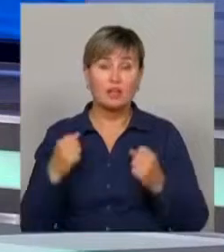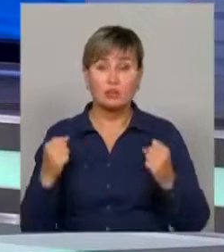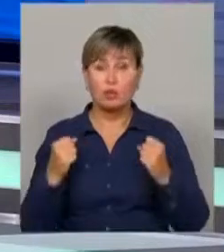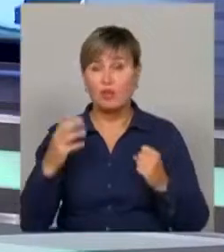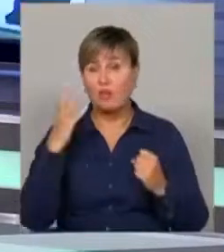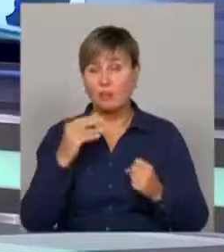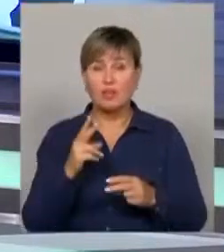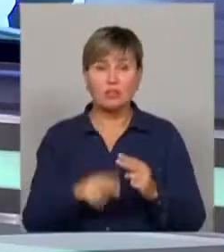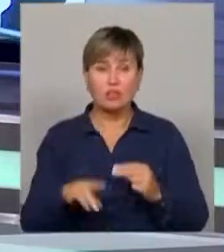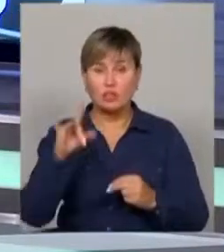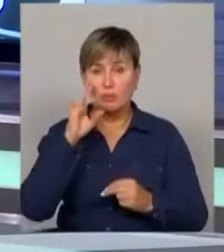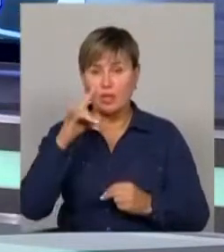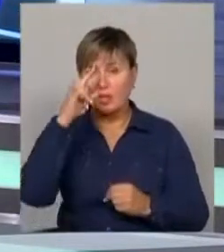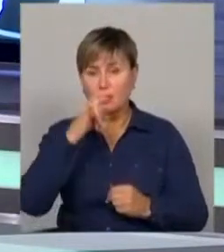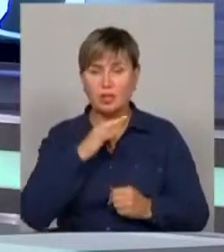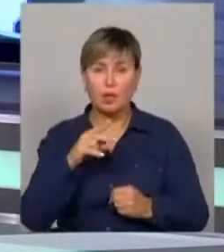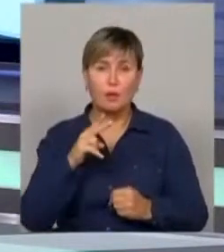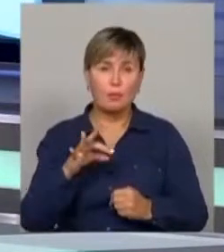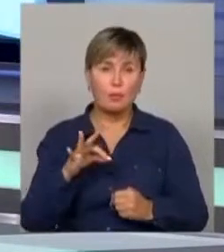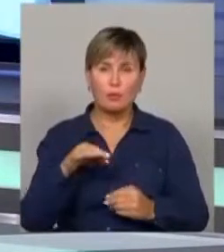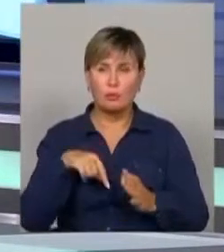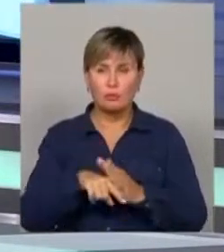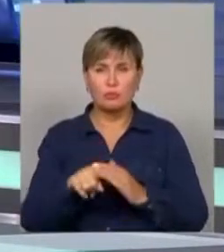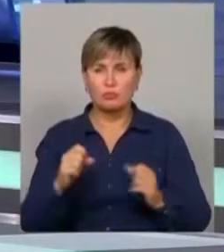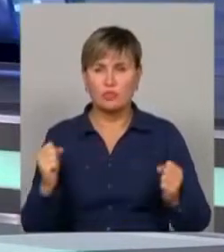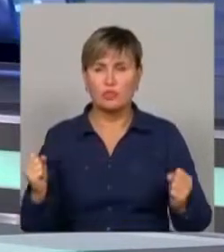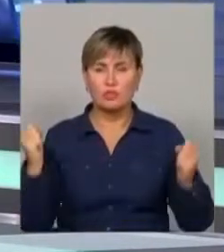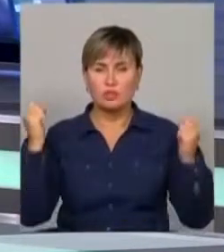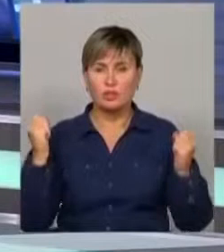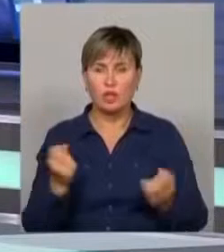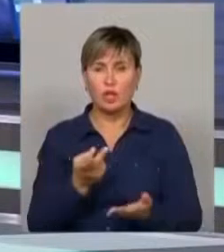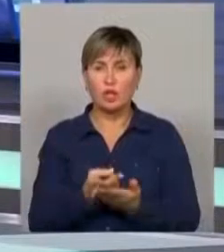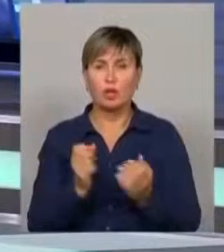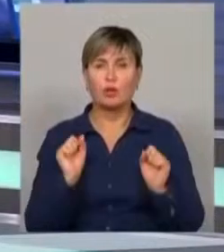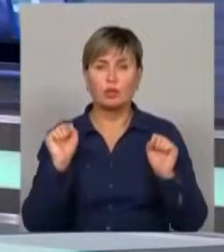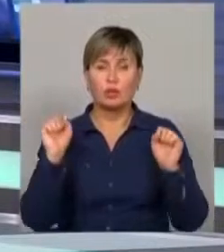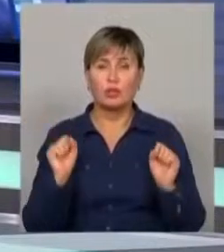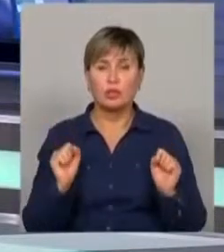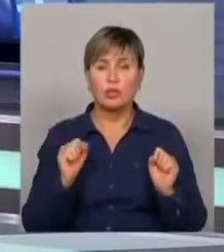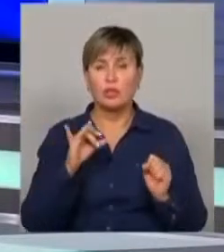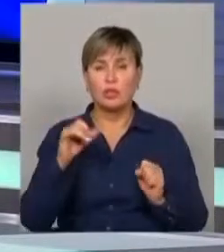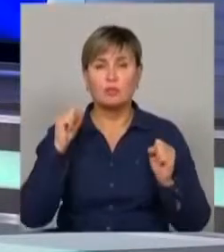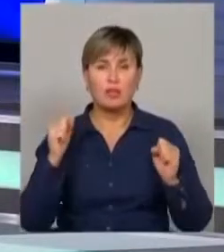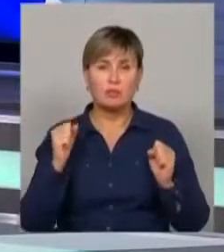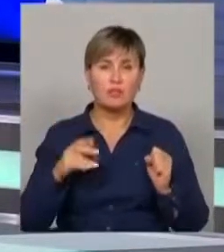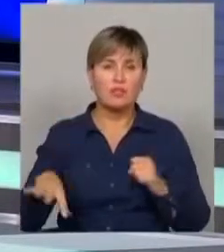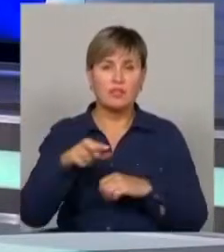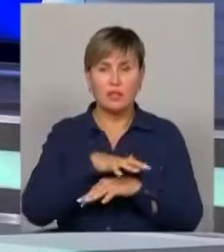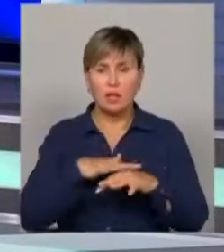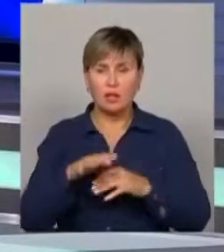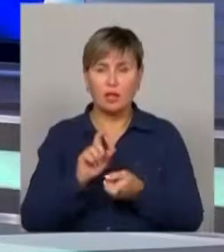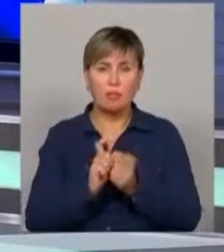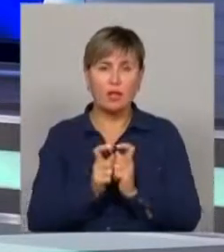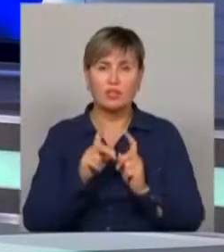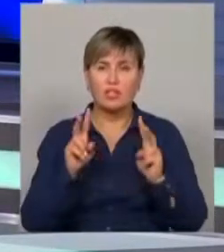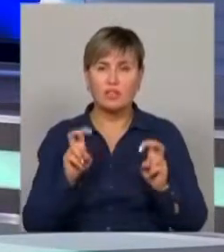В Алматы завершился чемпионат Казахстана по пауэрлифтингу, жиму штанги лежа и становой тяги. Спортсмены со всей страны боролись за